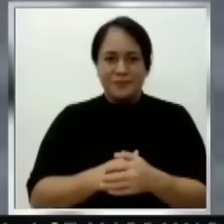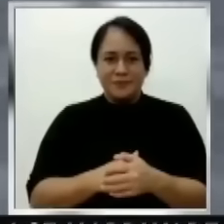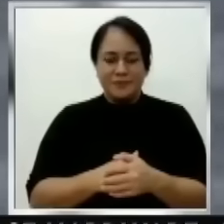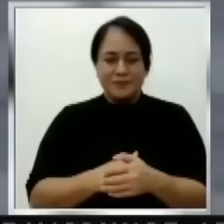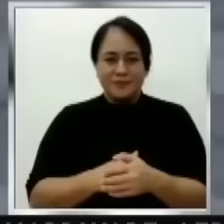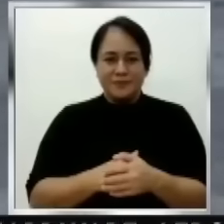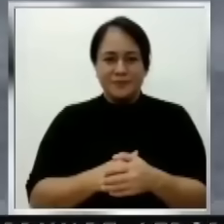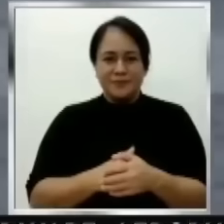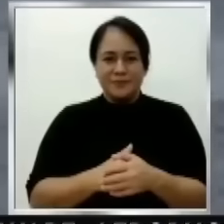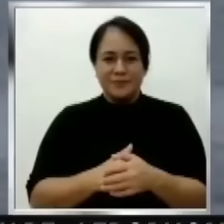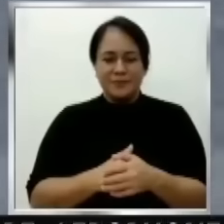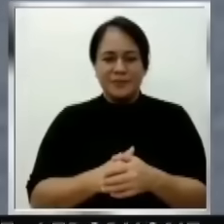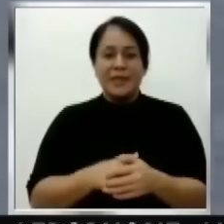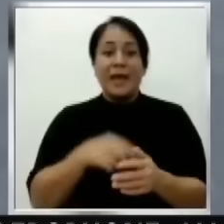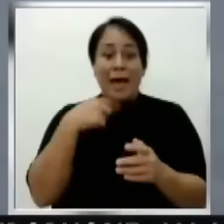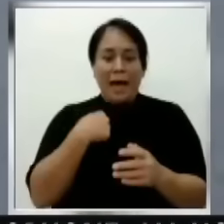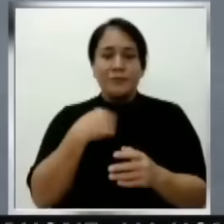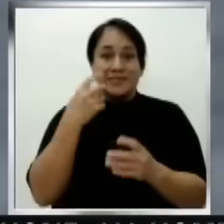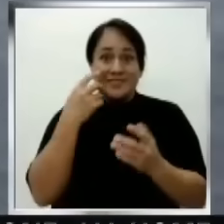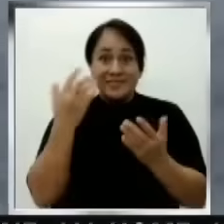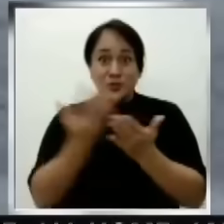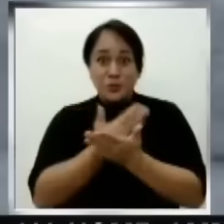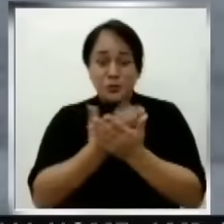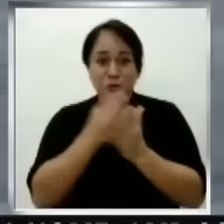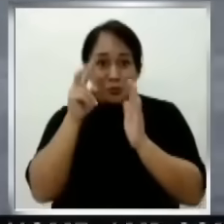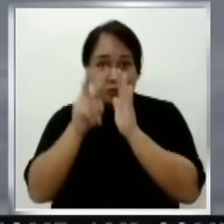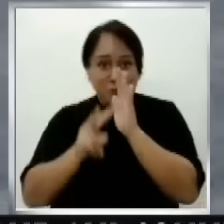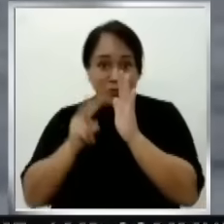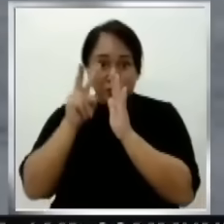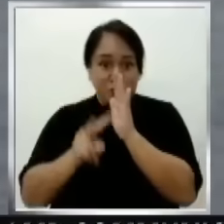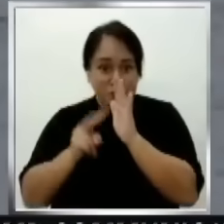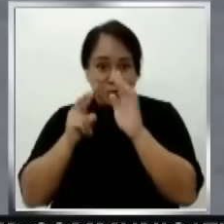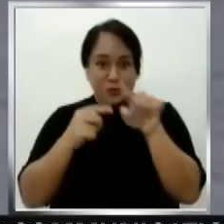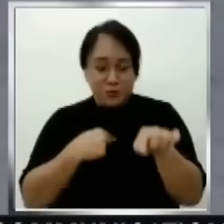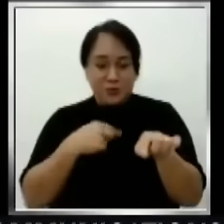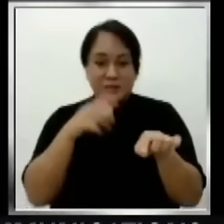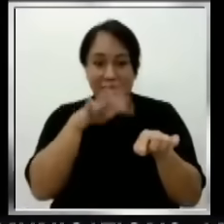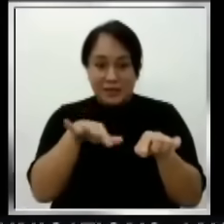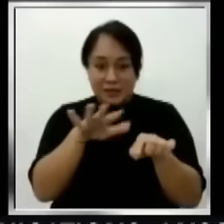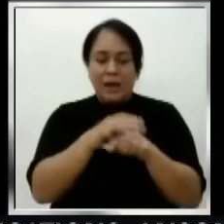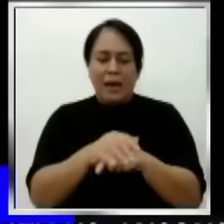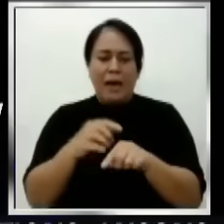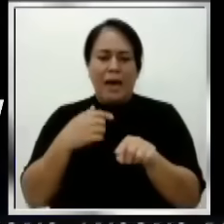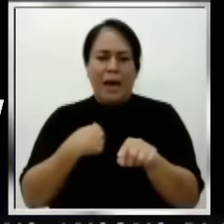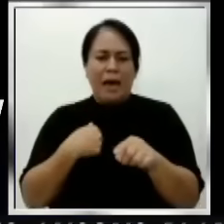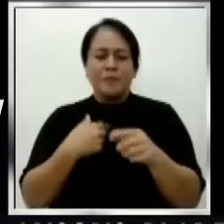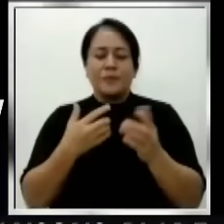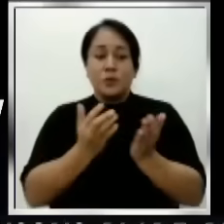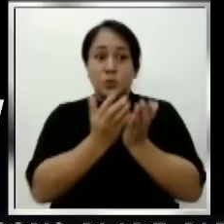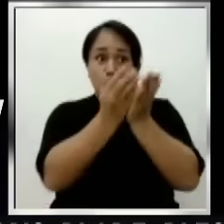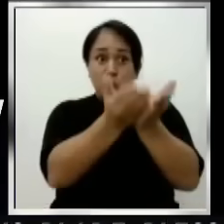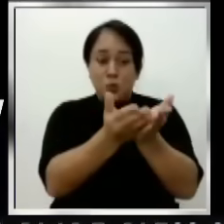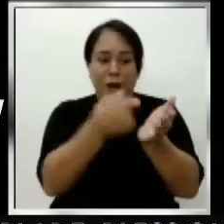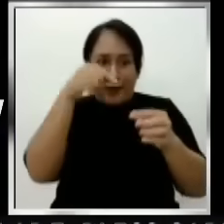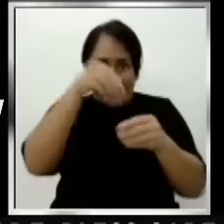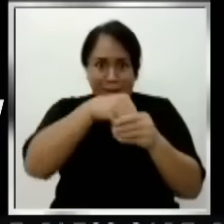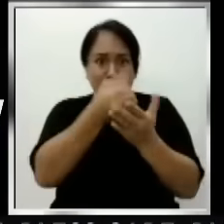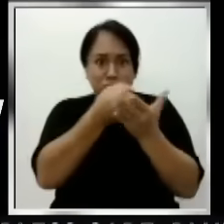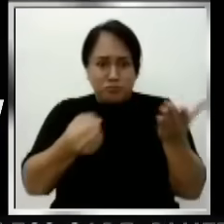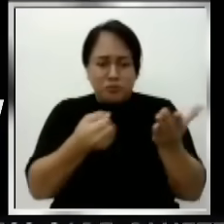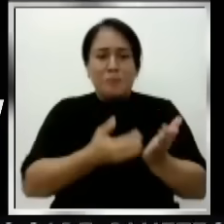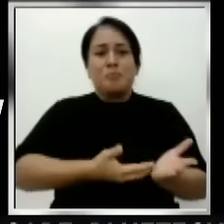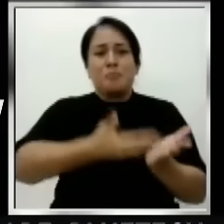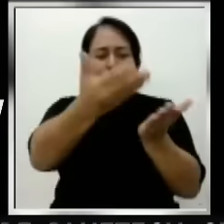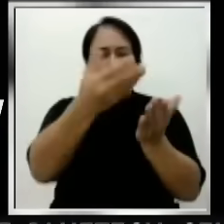Kuha ito ngayong araw sa Unay sa May 1 at Unay sa May 2 ang mga resupply ship na naghatid kanina ng mga probisyon sa BRP